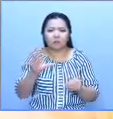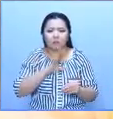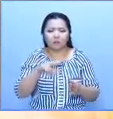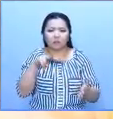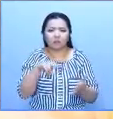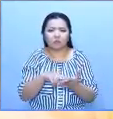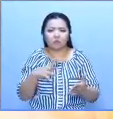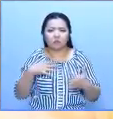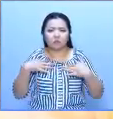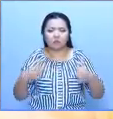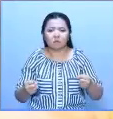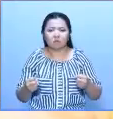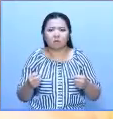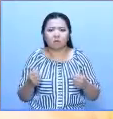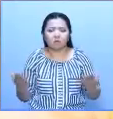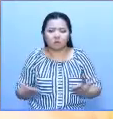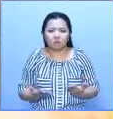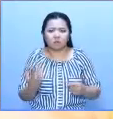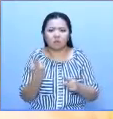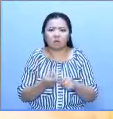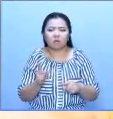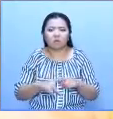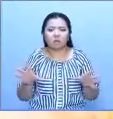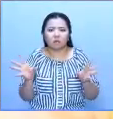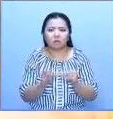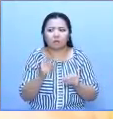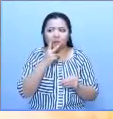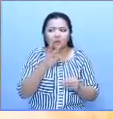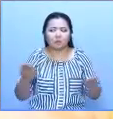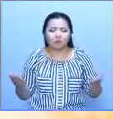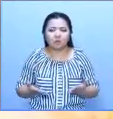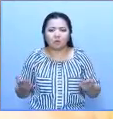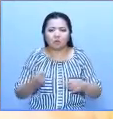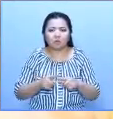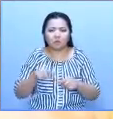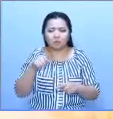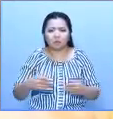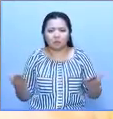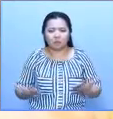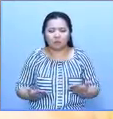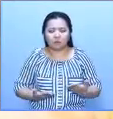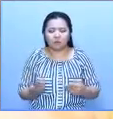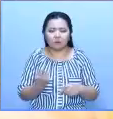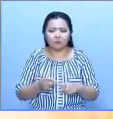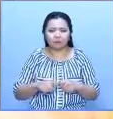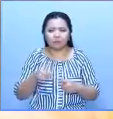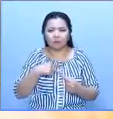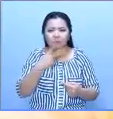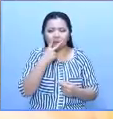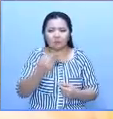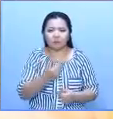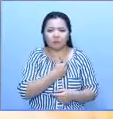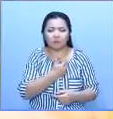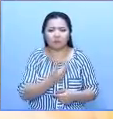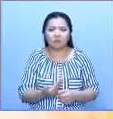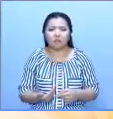в социальную жизнь. Поэтому шествие – это тоже показатель того, что мы здесь, мы в городе. Посмотрите на нас и принимайте